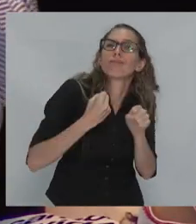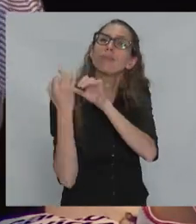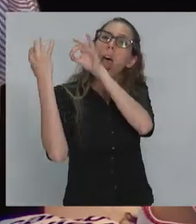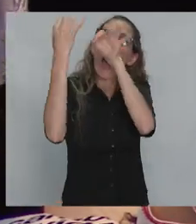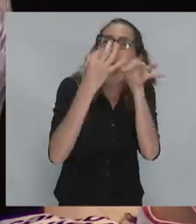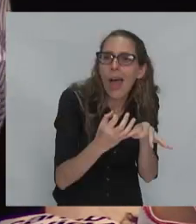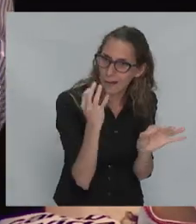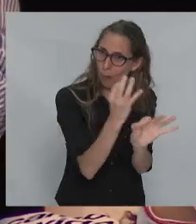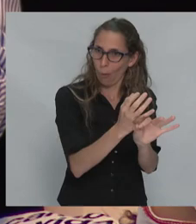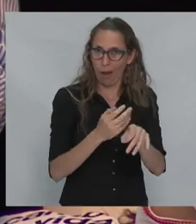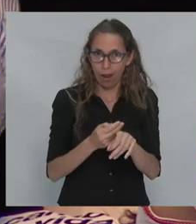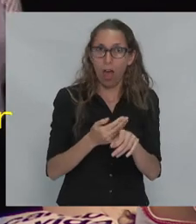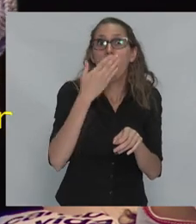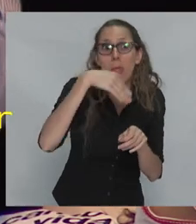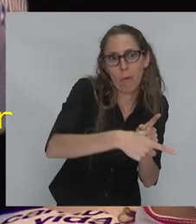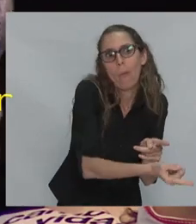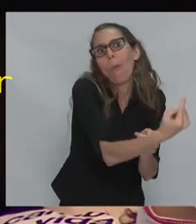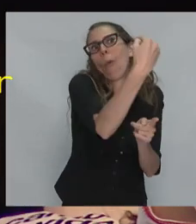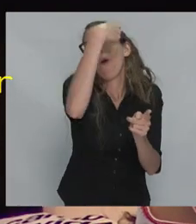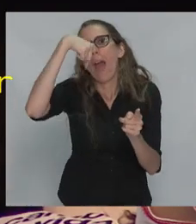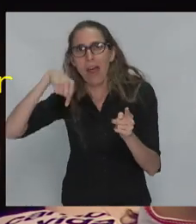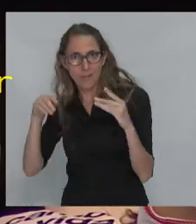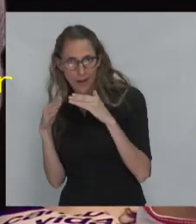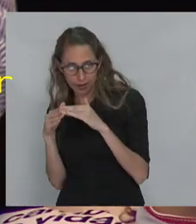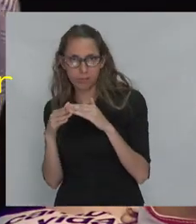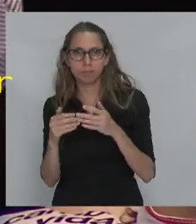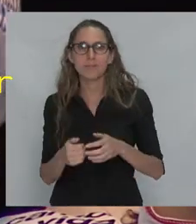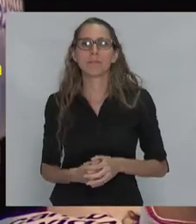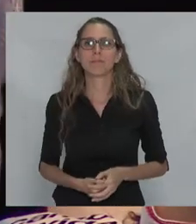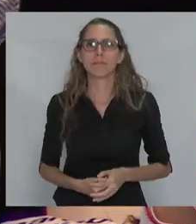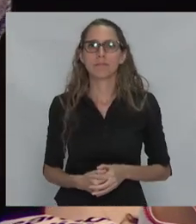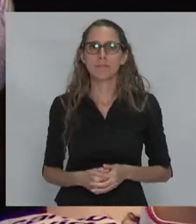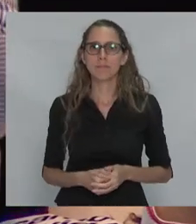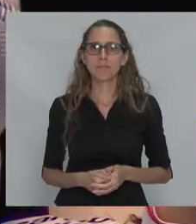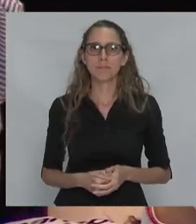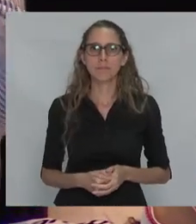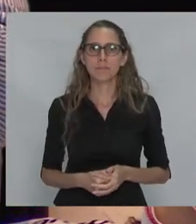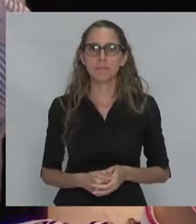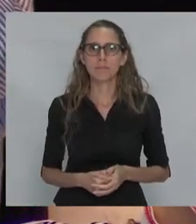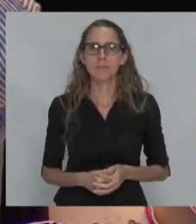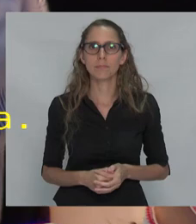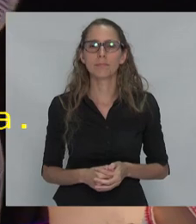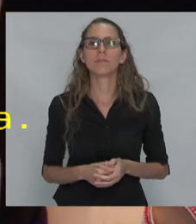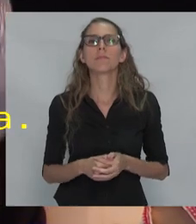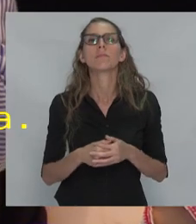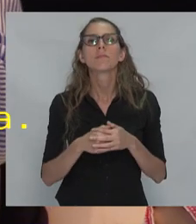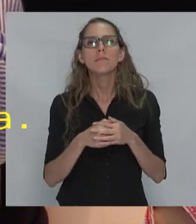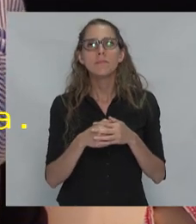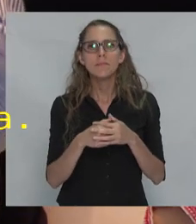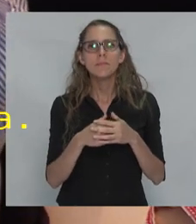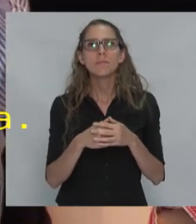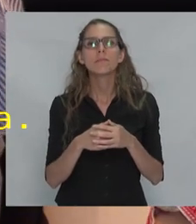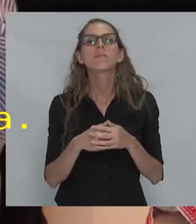des enfants à Hébron, pour aller vers les classes, vous êtes obligés de passer par des